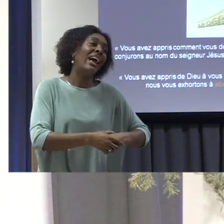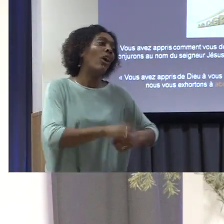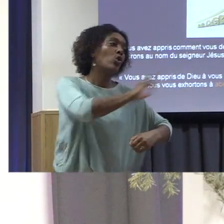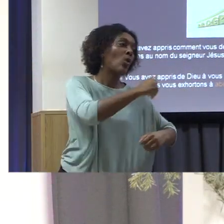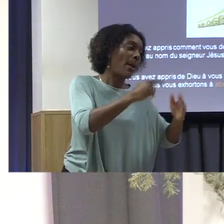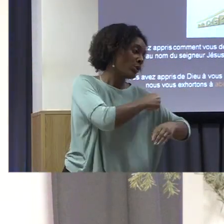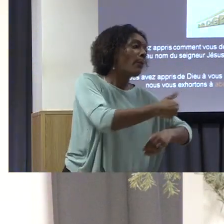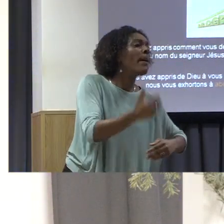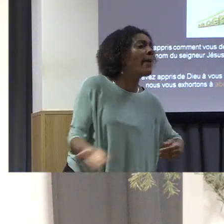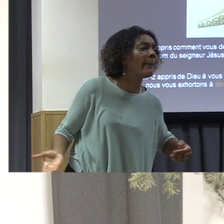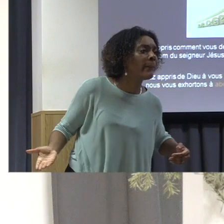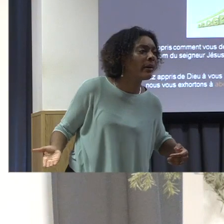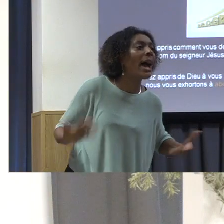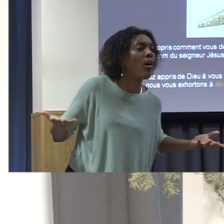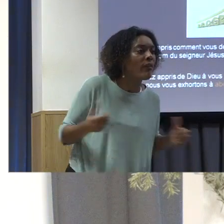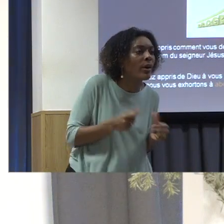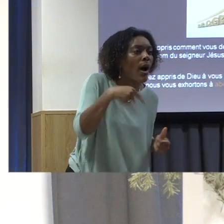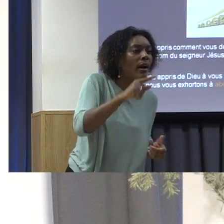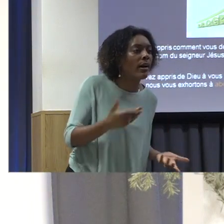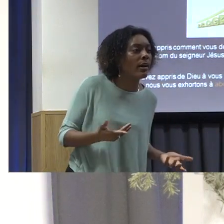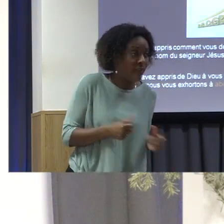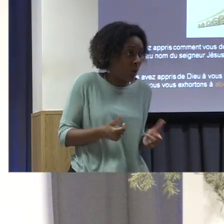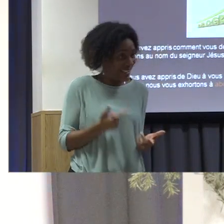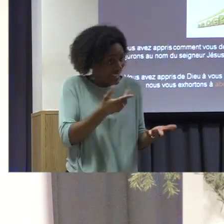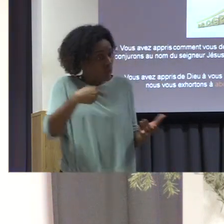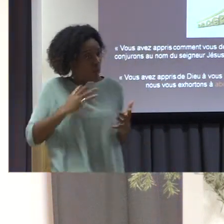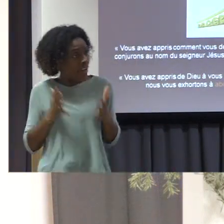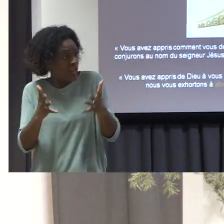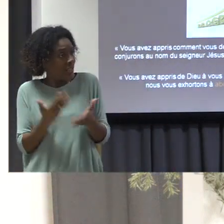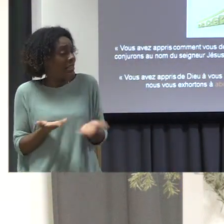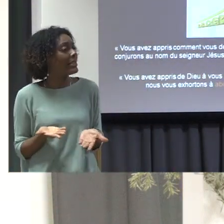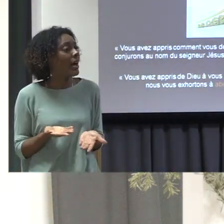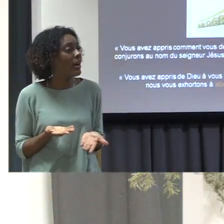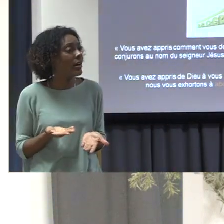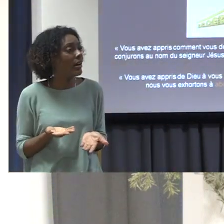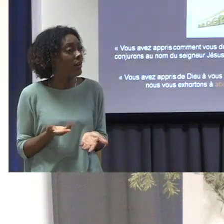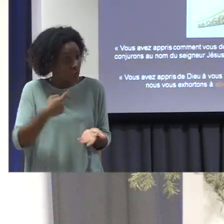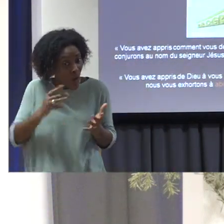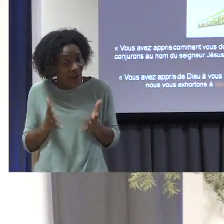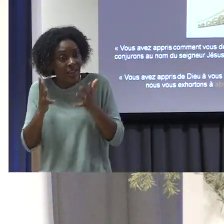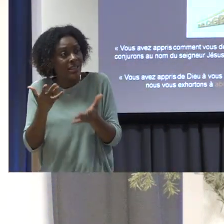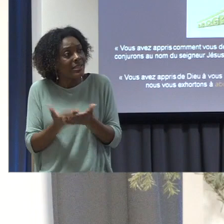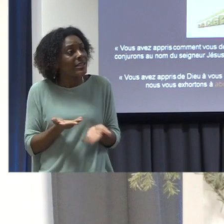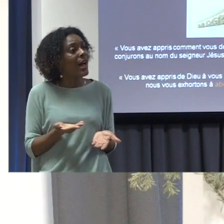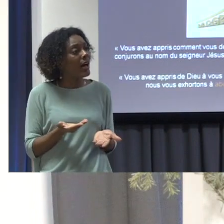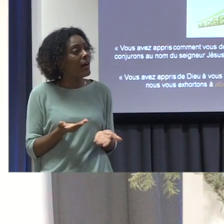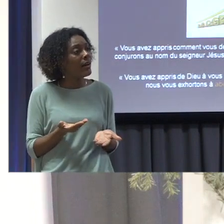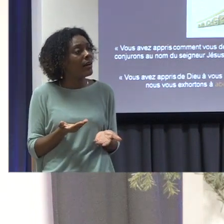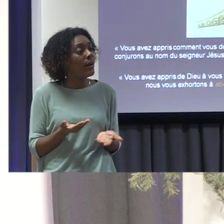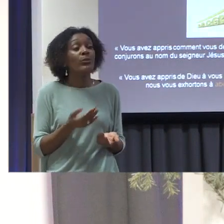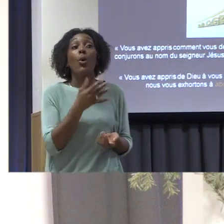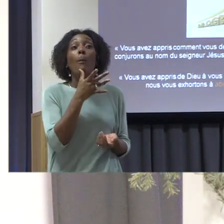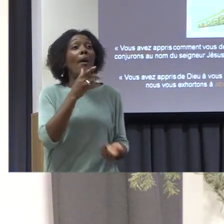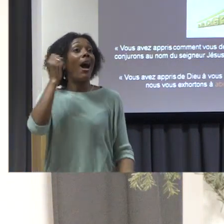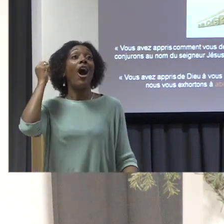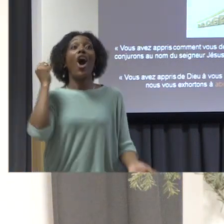Dieu. C'est cela à quoi nous sommes engagés. Nous ne parviendrons pas à tout faire tout de